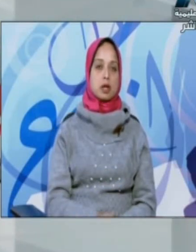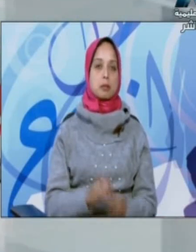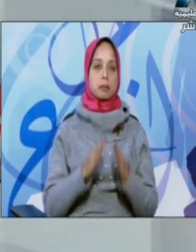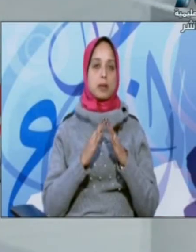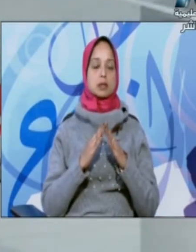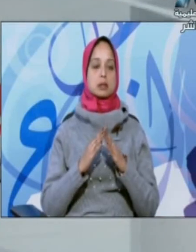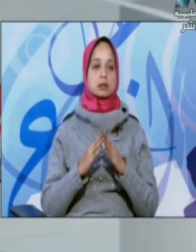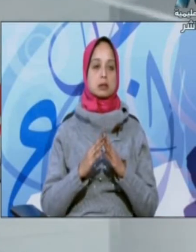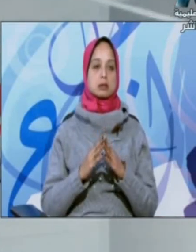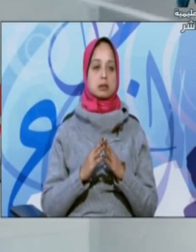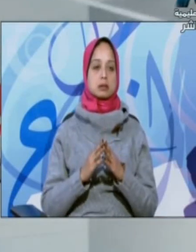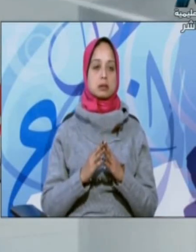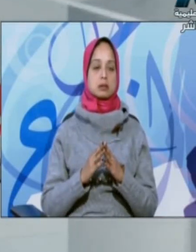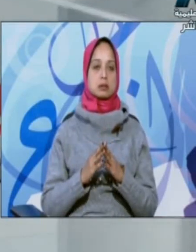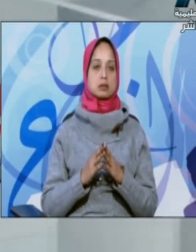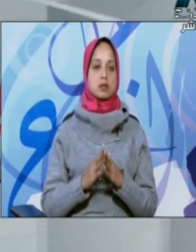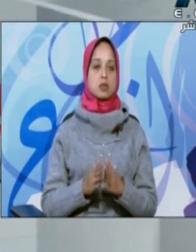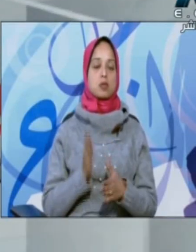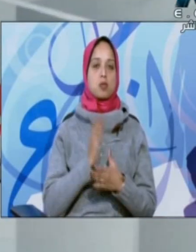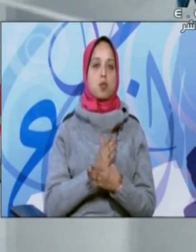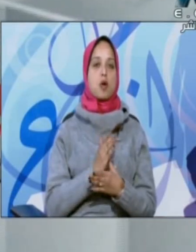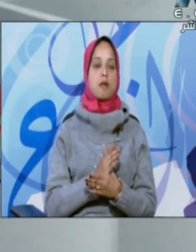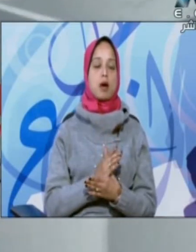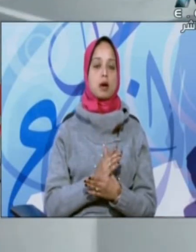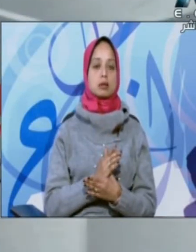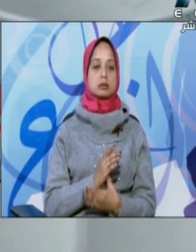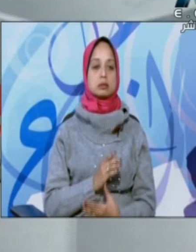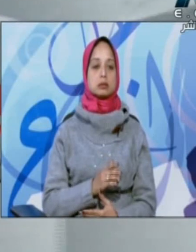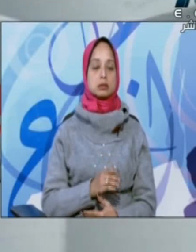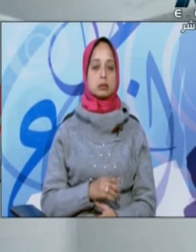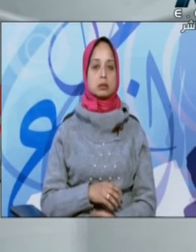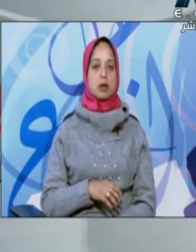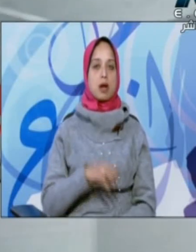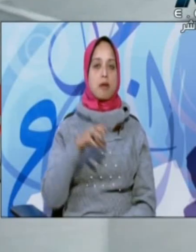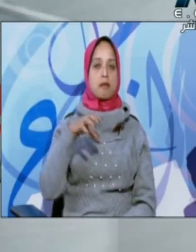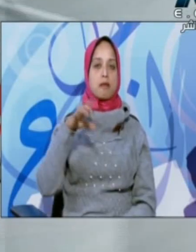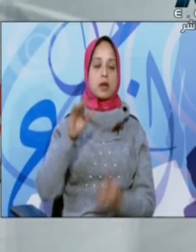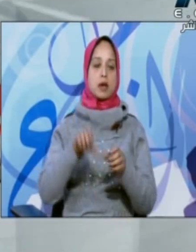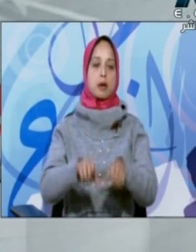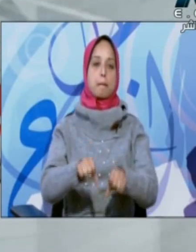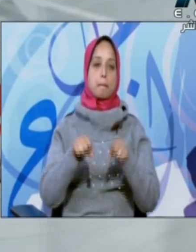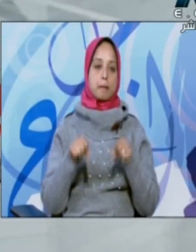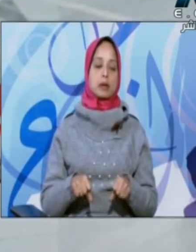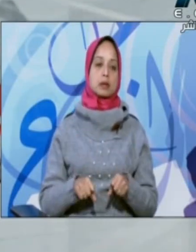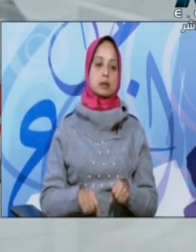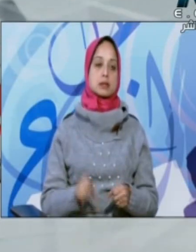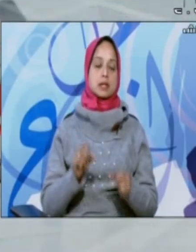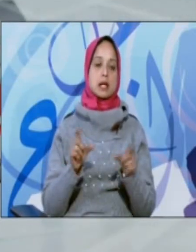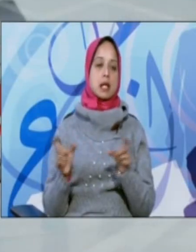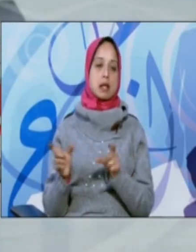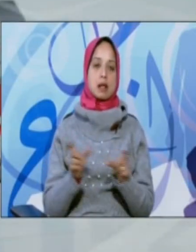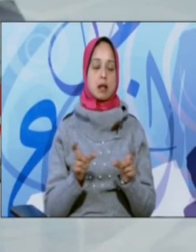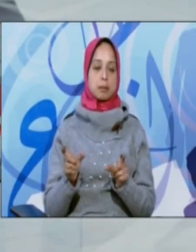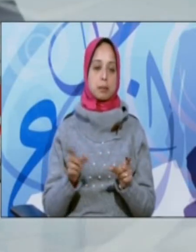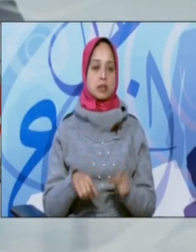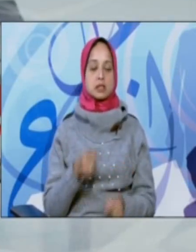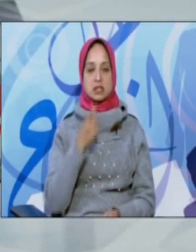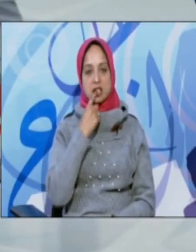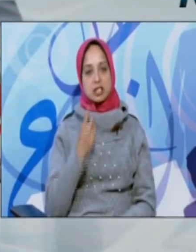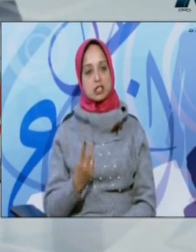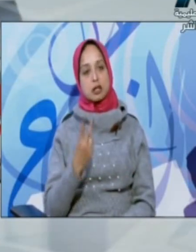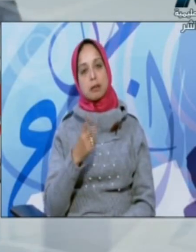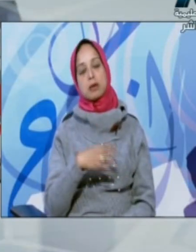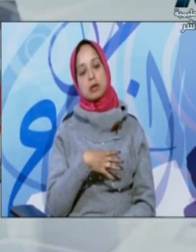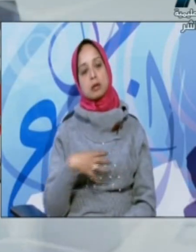مصر معلقة في مجلس الأمن 47.